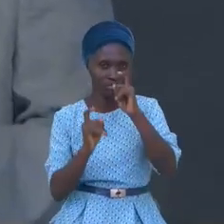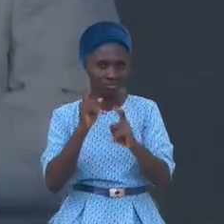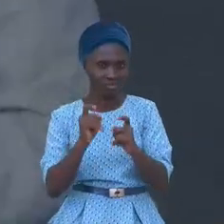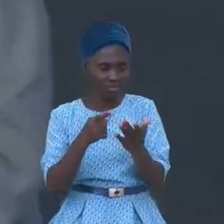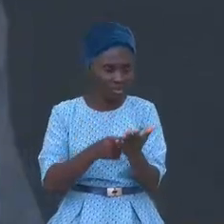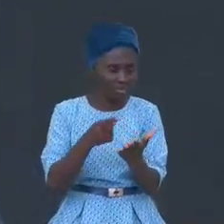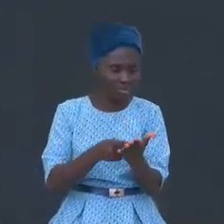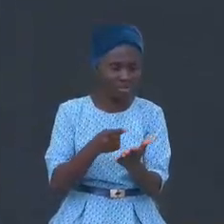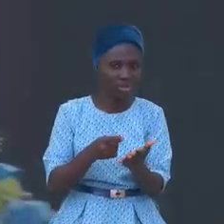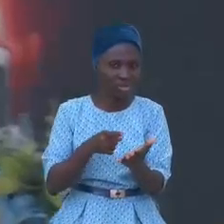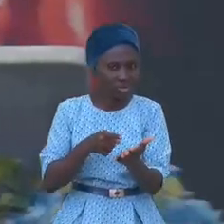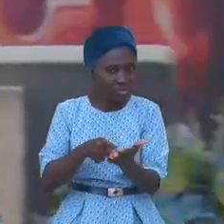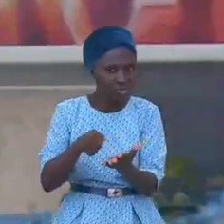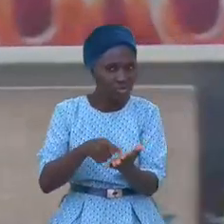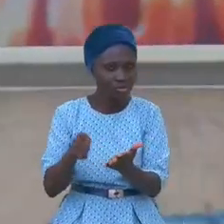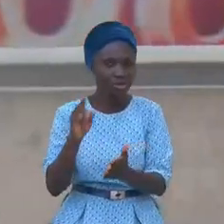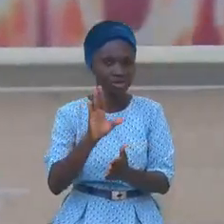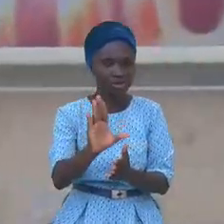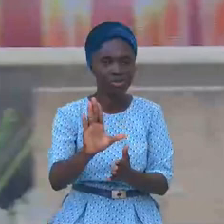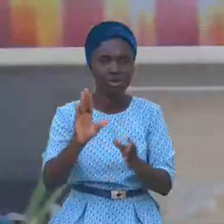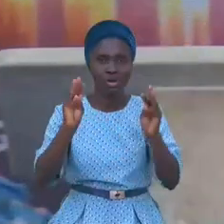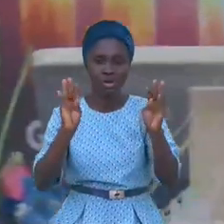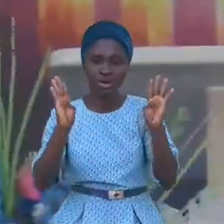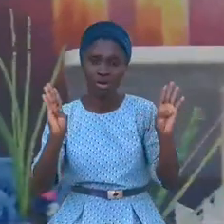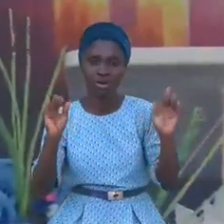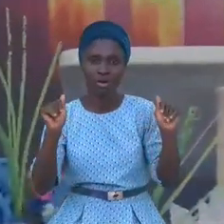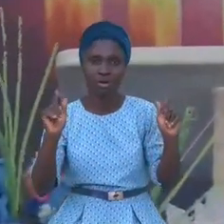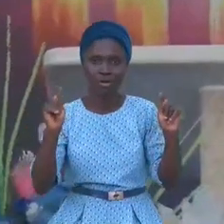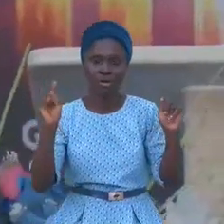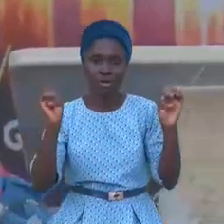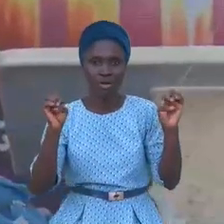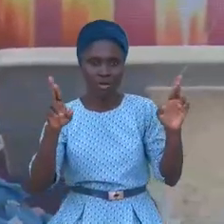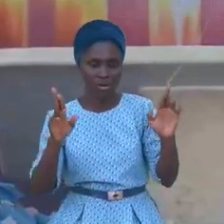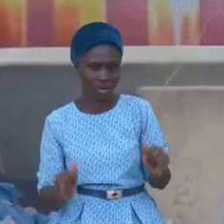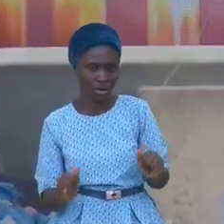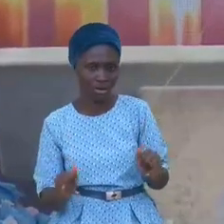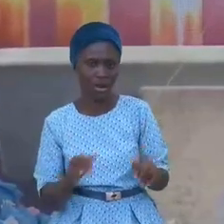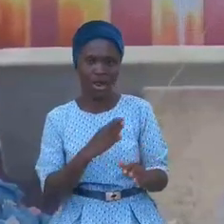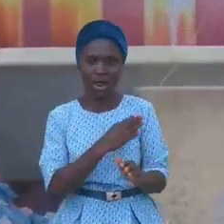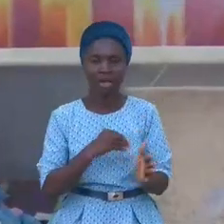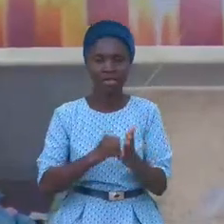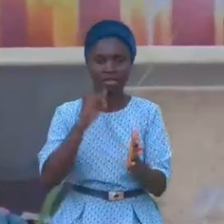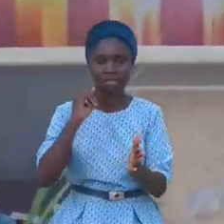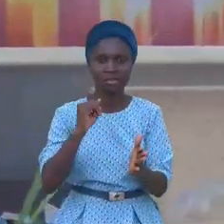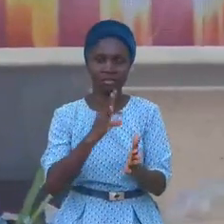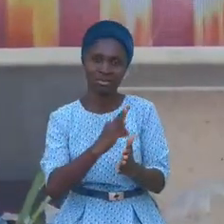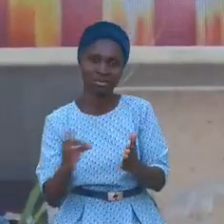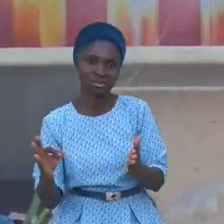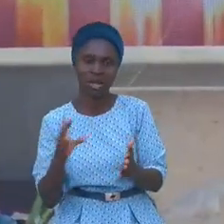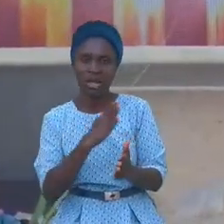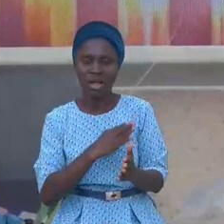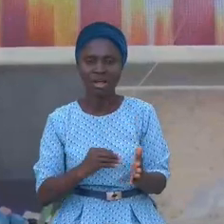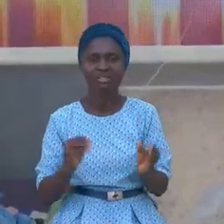est faible. Et tu vois que l'Internet, la connexion Internet ne fonctionne pas parce qu'il n'y a rien